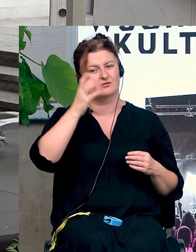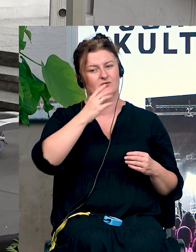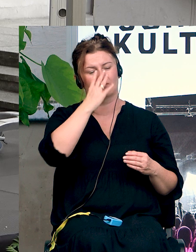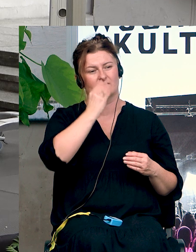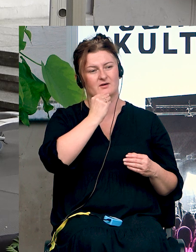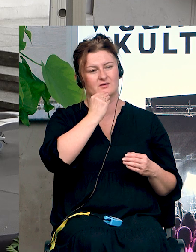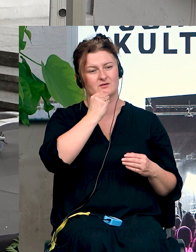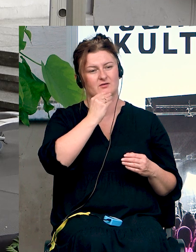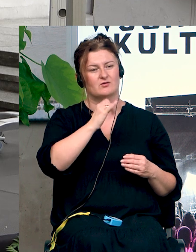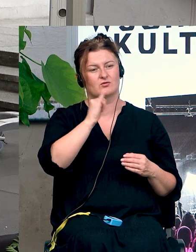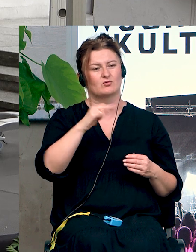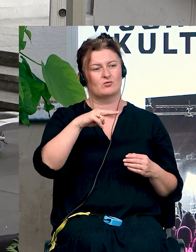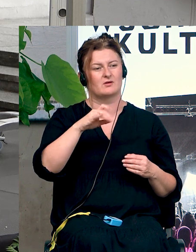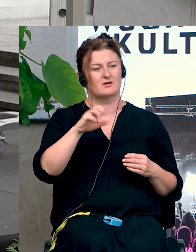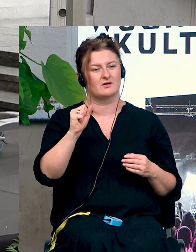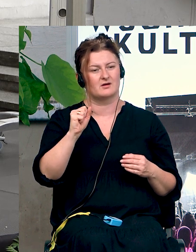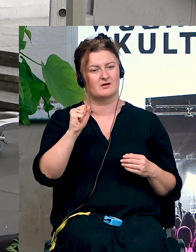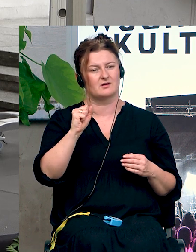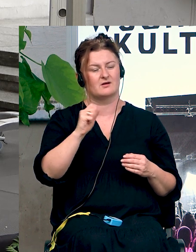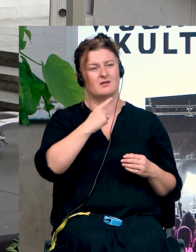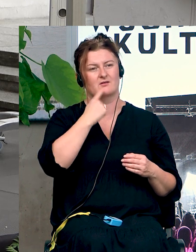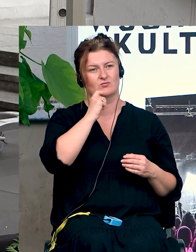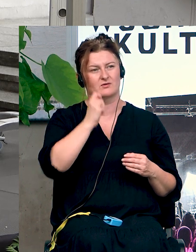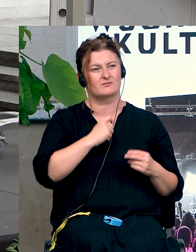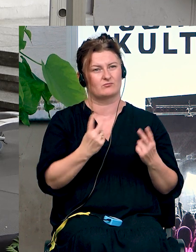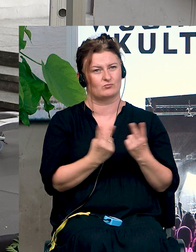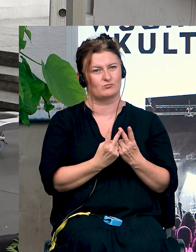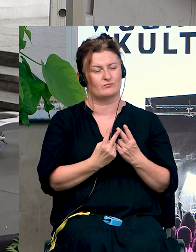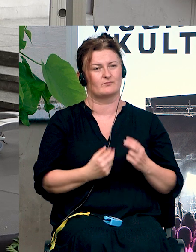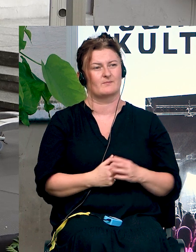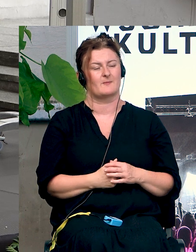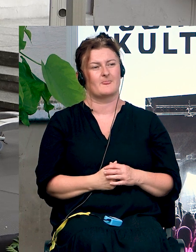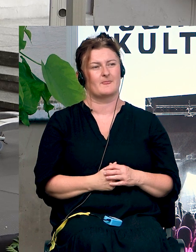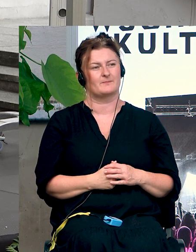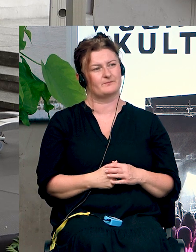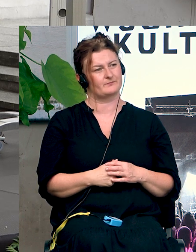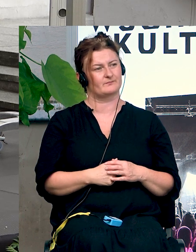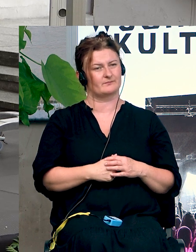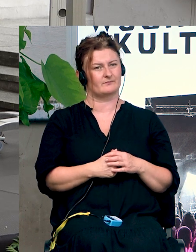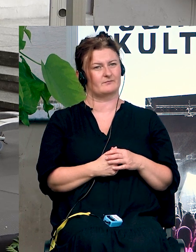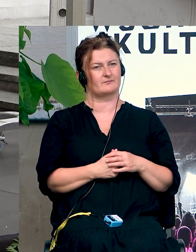Właśnie. Patrzę w ukraińskim tak samo. Na obkładynce tam je, tak.